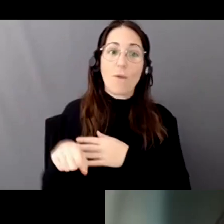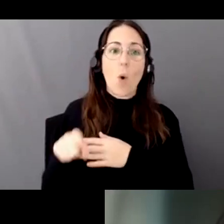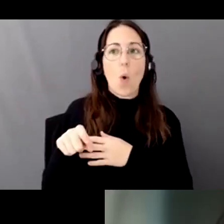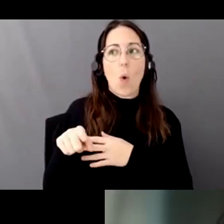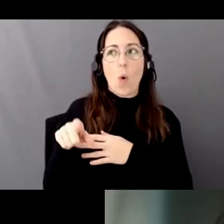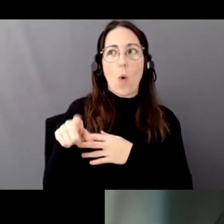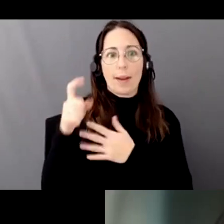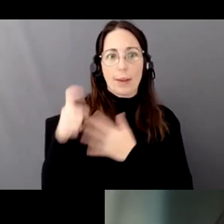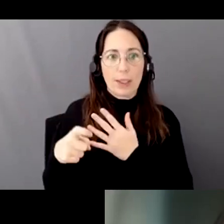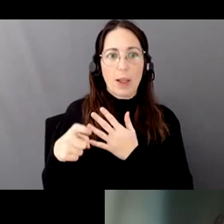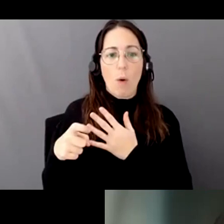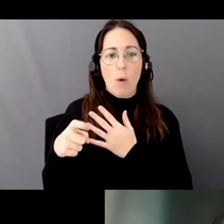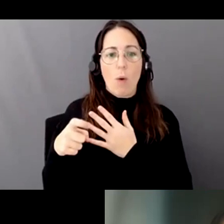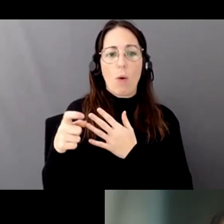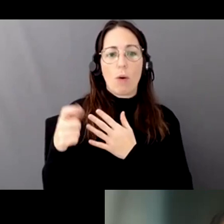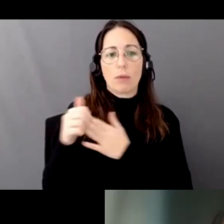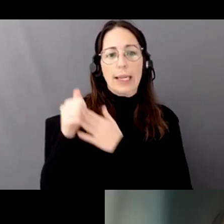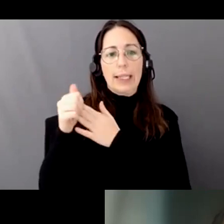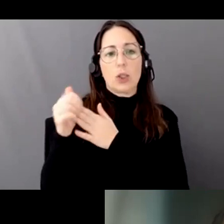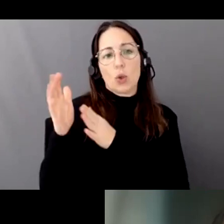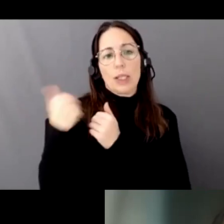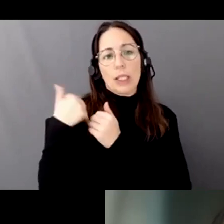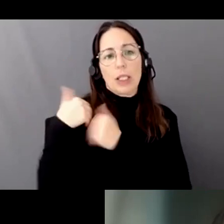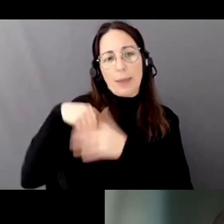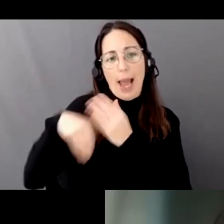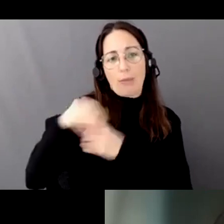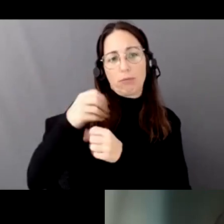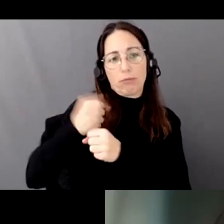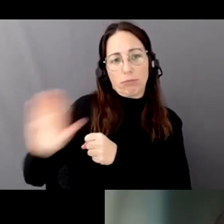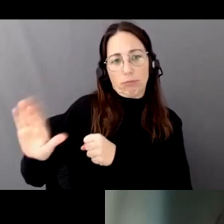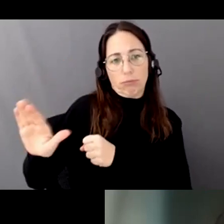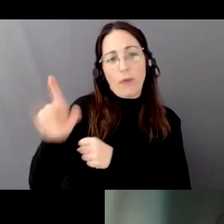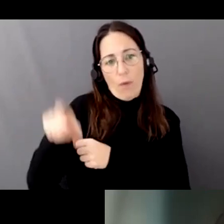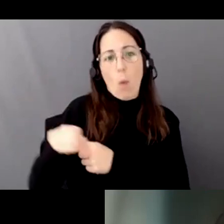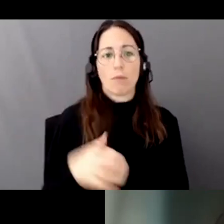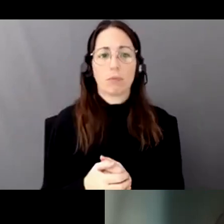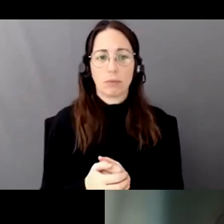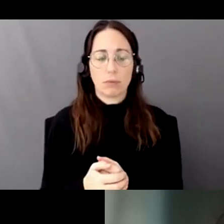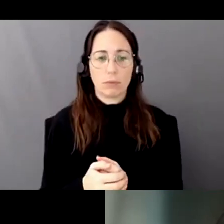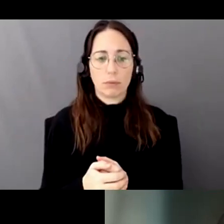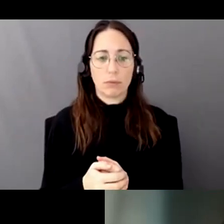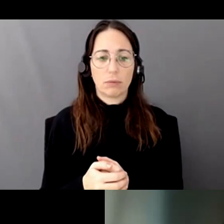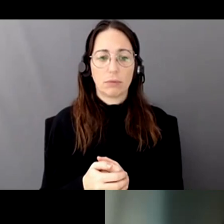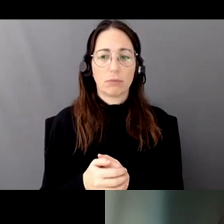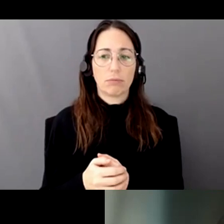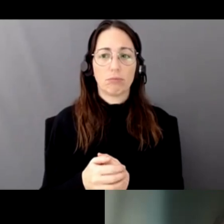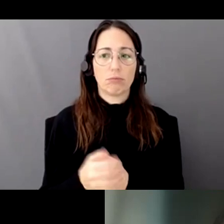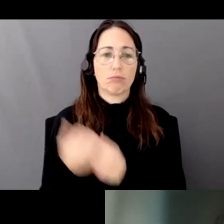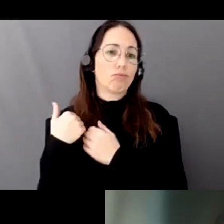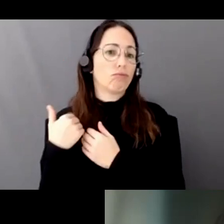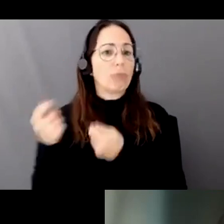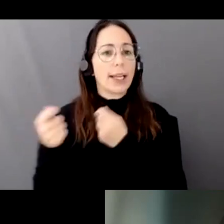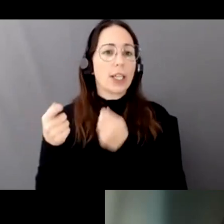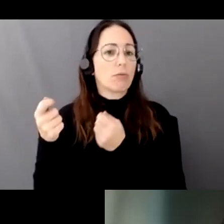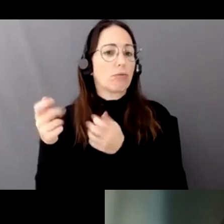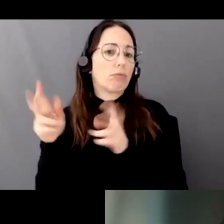position de leadership dans votre organisation. Donc, une position managériale